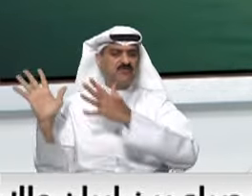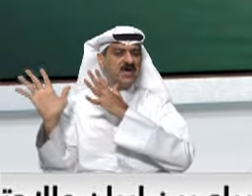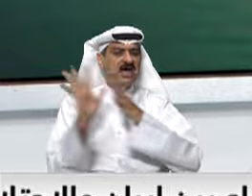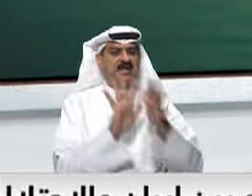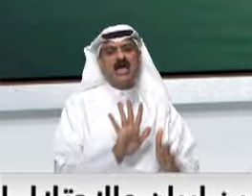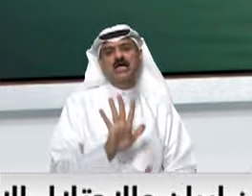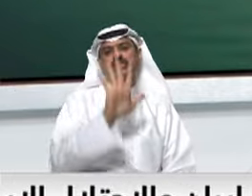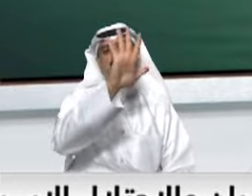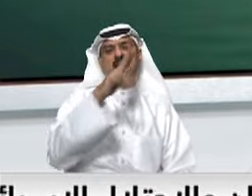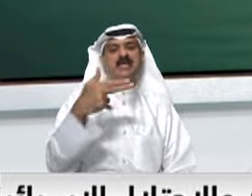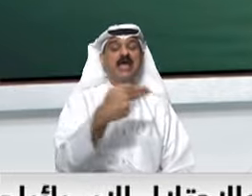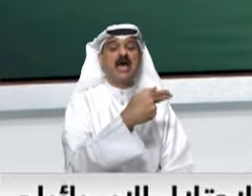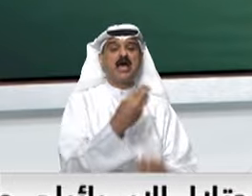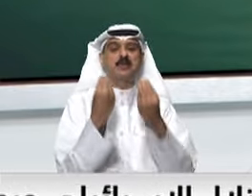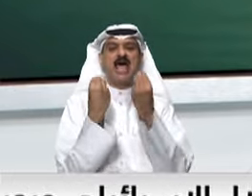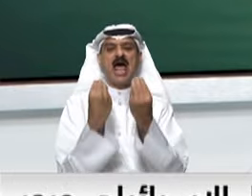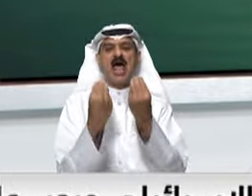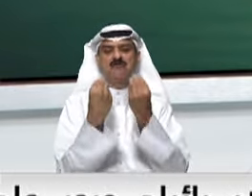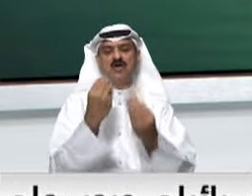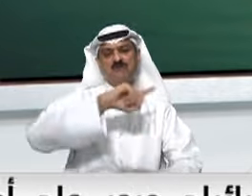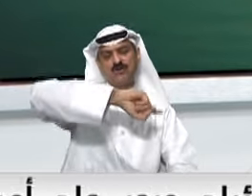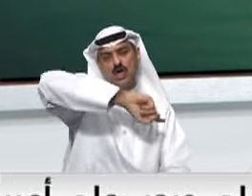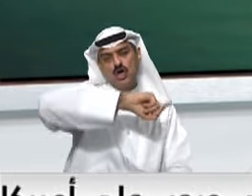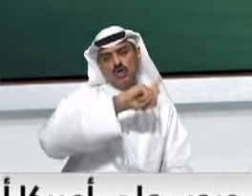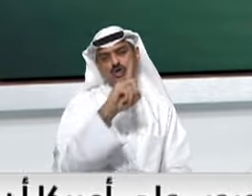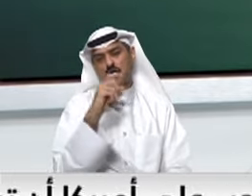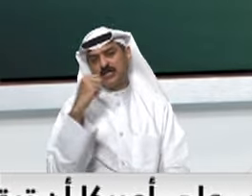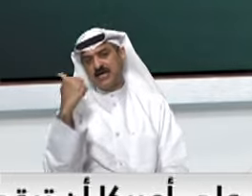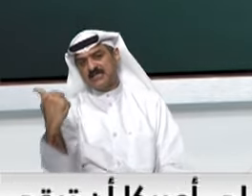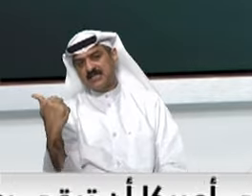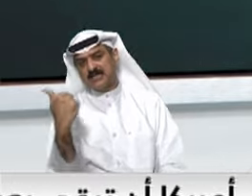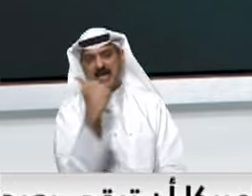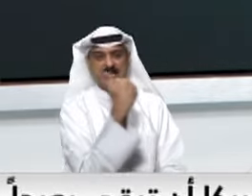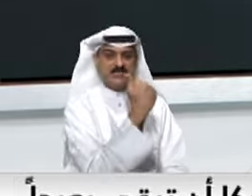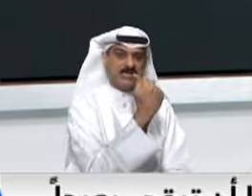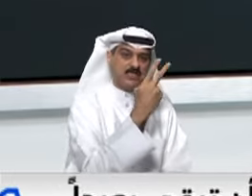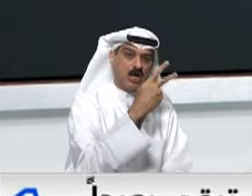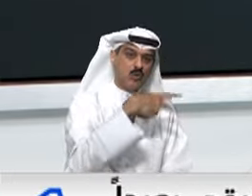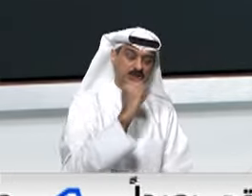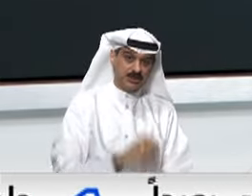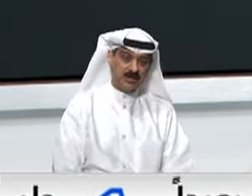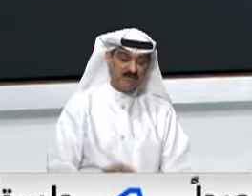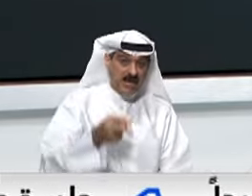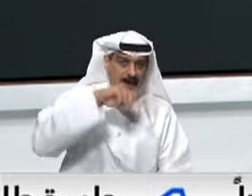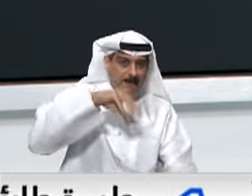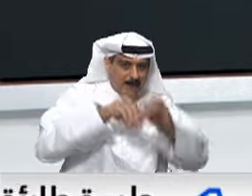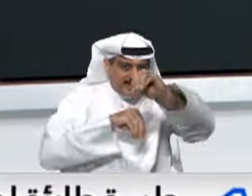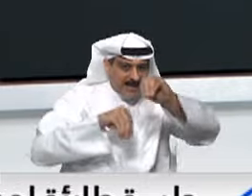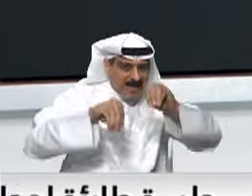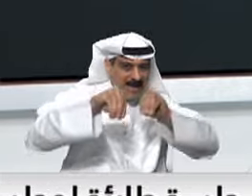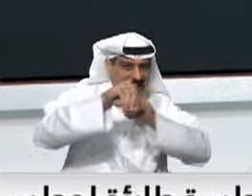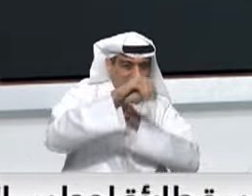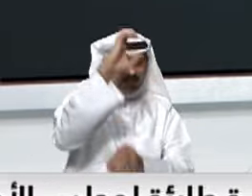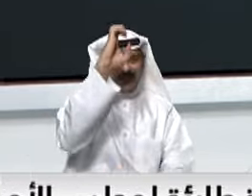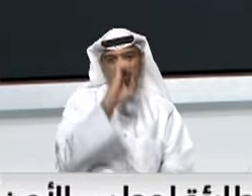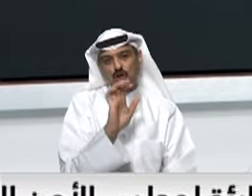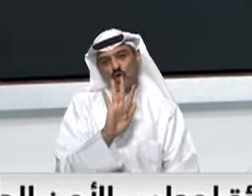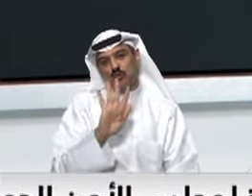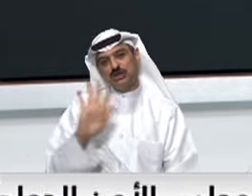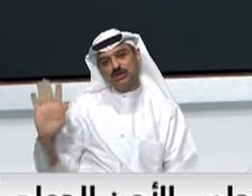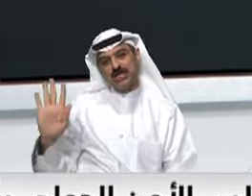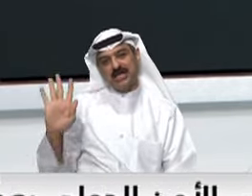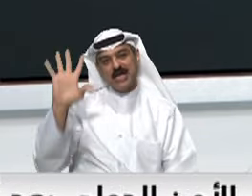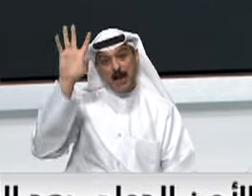إلى معتدلة من 6 إلى 26 كيلومتر في الساعة. تتحول الرياح إلى جنوبية شرقية خفيفة إلى معتدلة